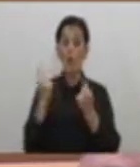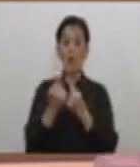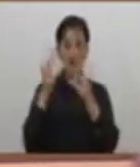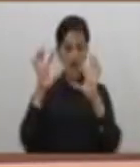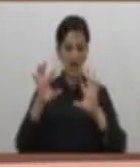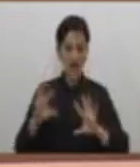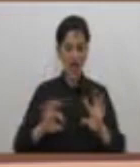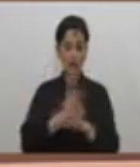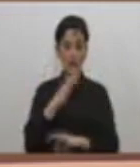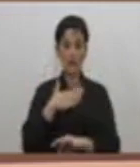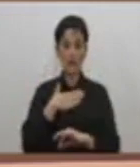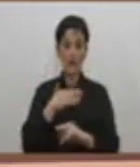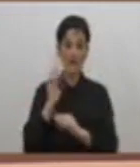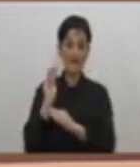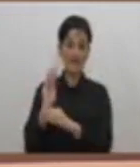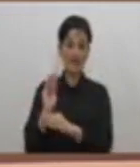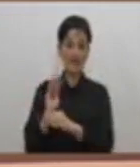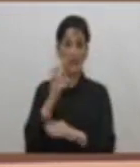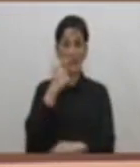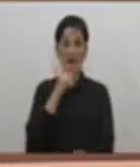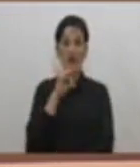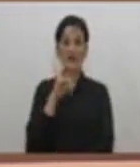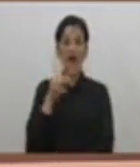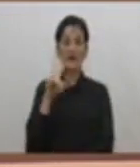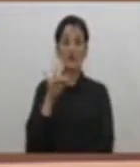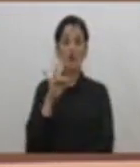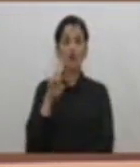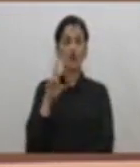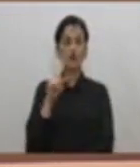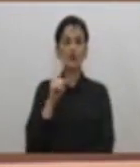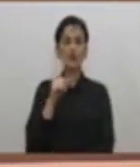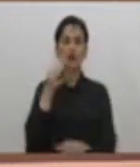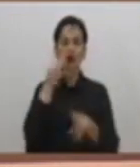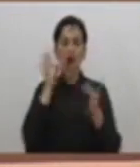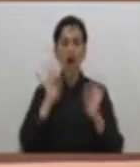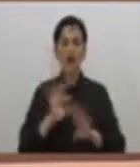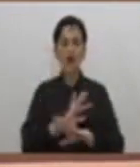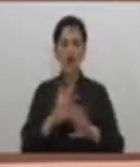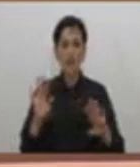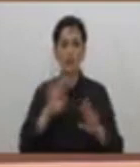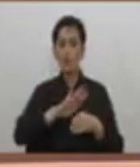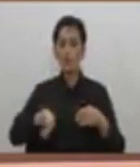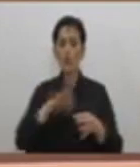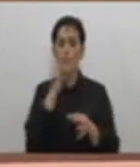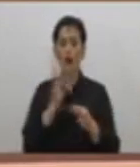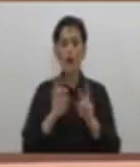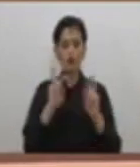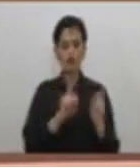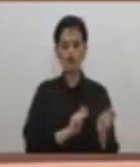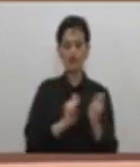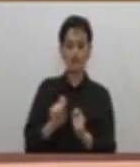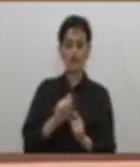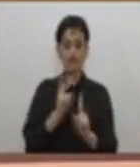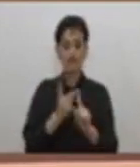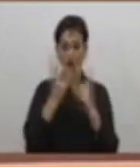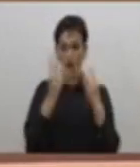gamut cu cems criticas, baton marat Ionata Mișulma, ara competent uroba da upasupis gebloba uțoda. Meore dreps,